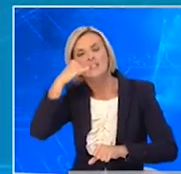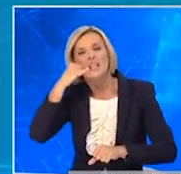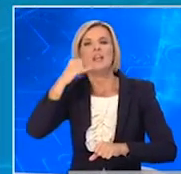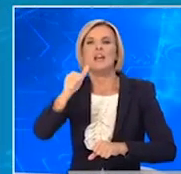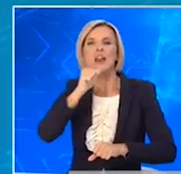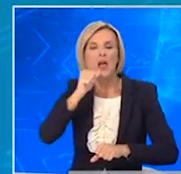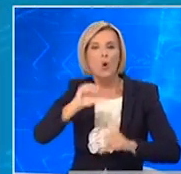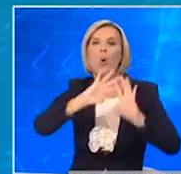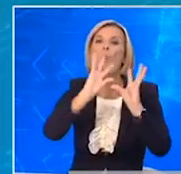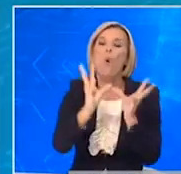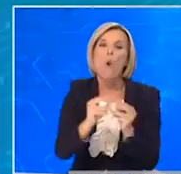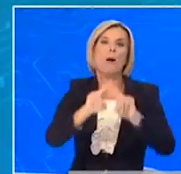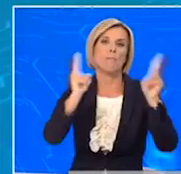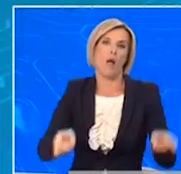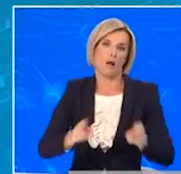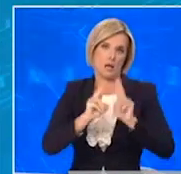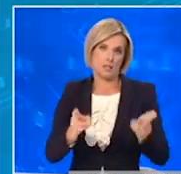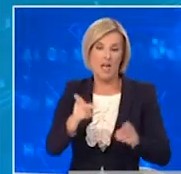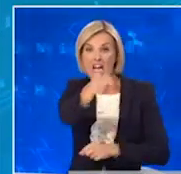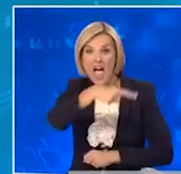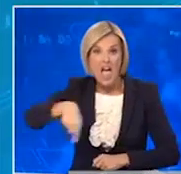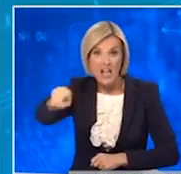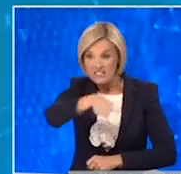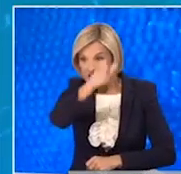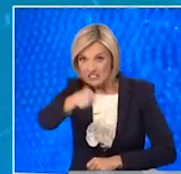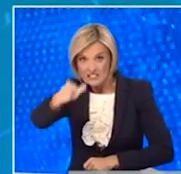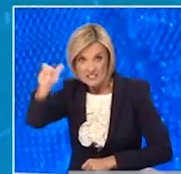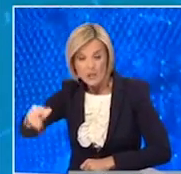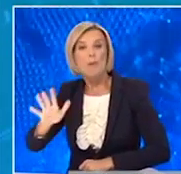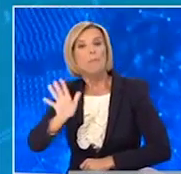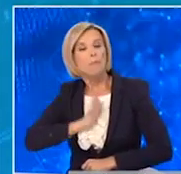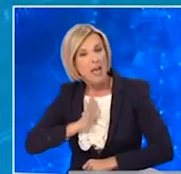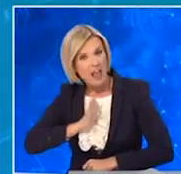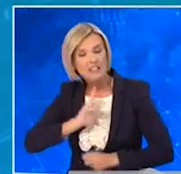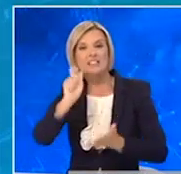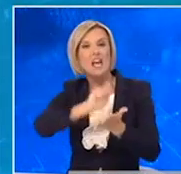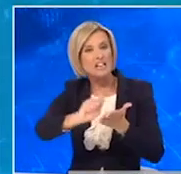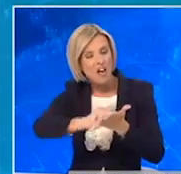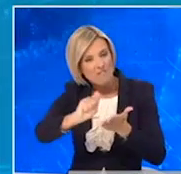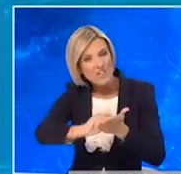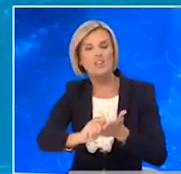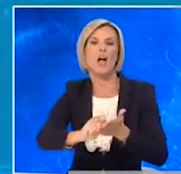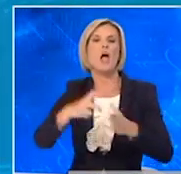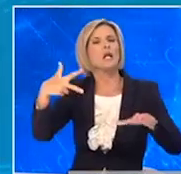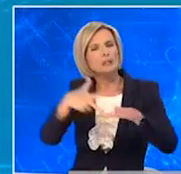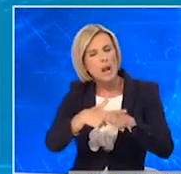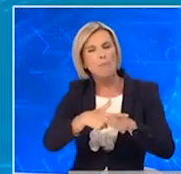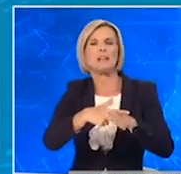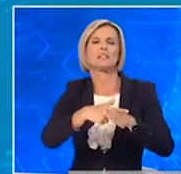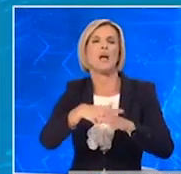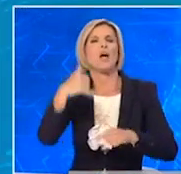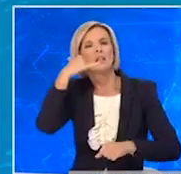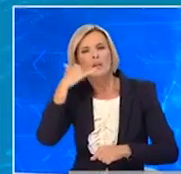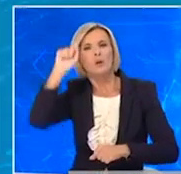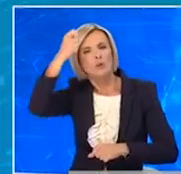καταστήματα. Και για το κοινό, δηλαδή για επισκέπτες και για πελάτες, σε γραφεία όπως δέκο, τράπεζες, δημοτικά